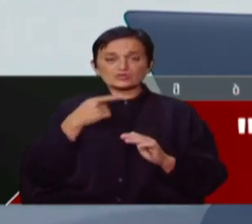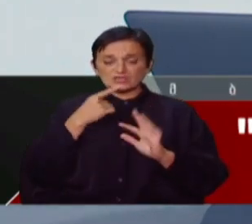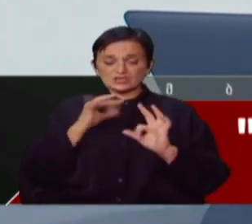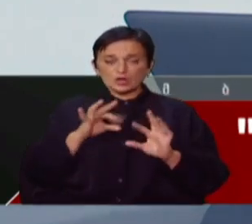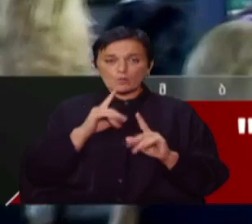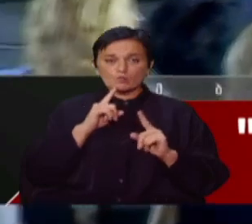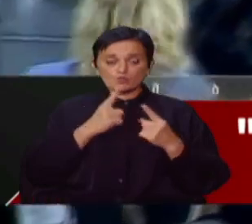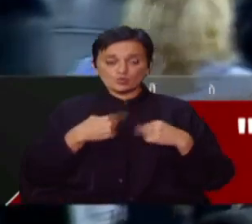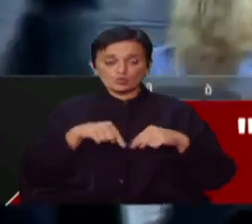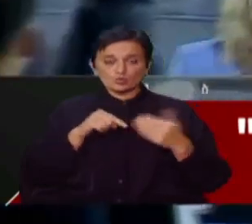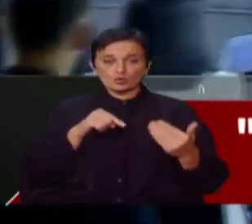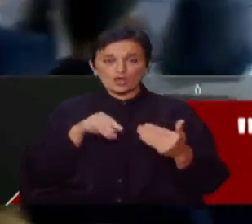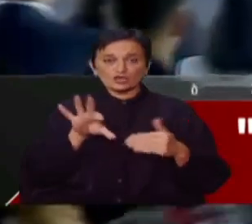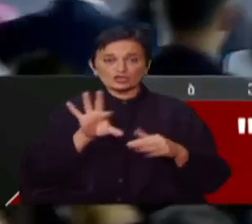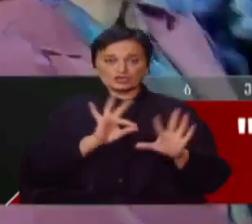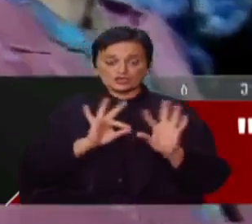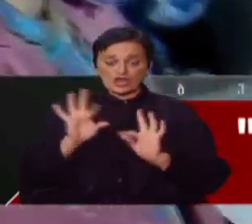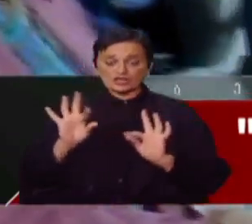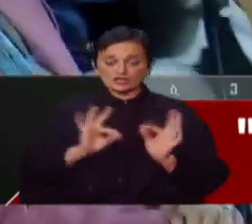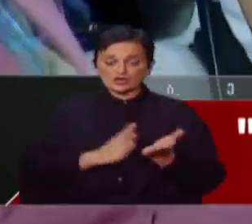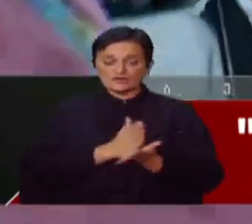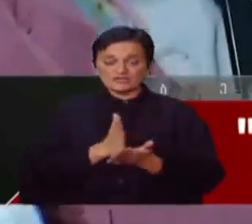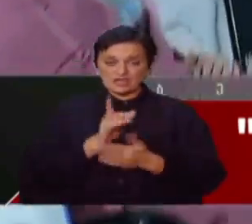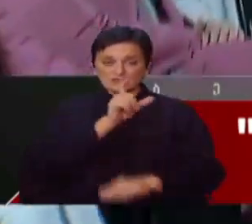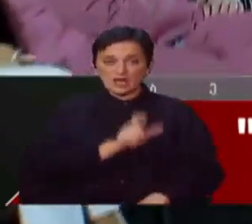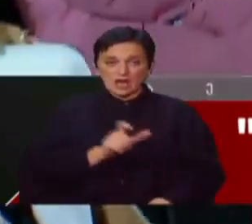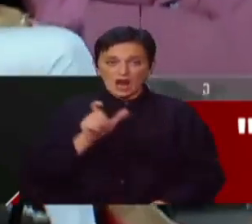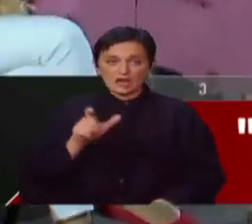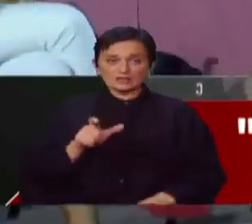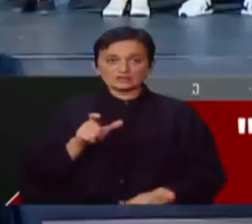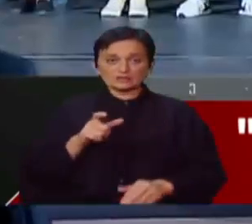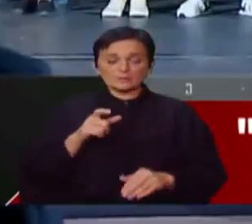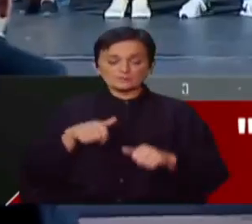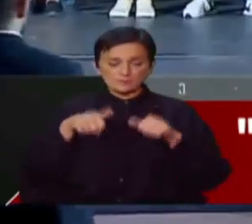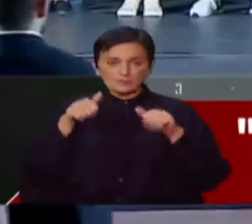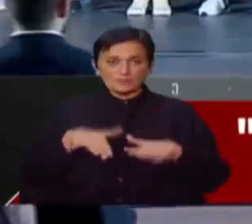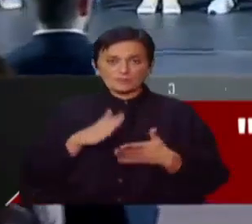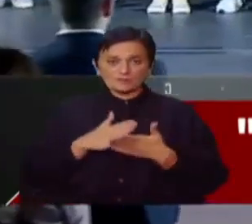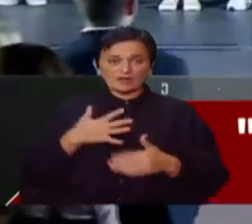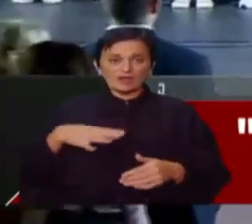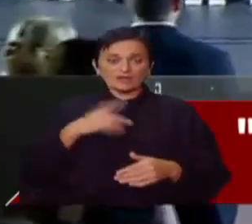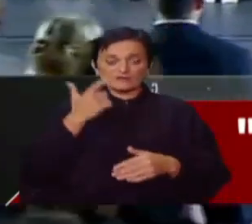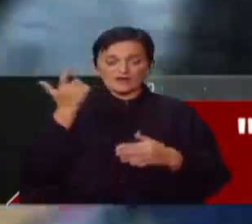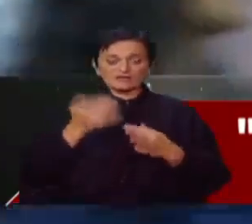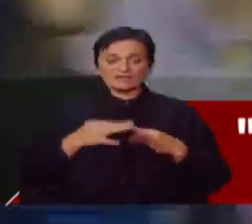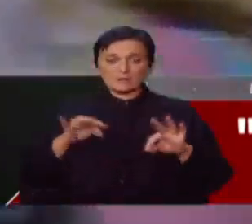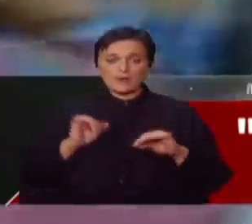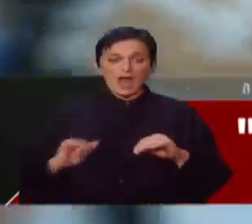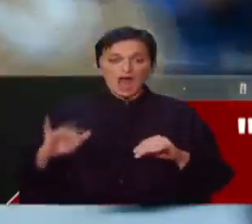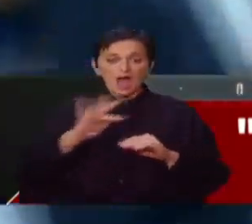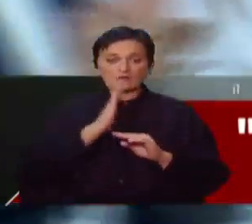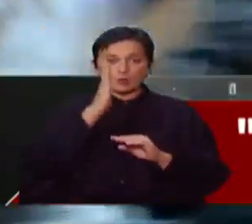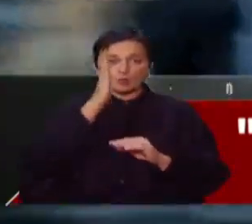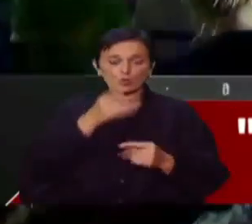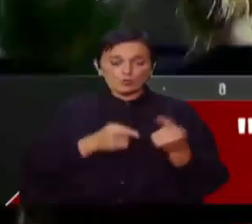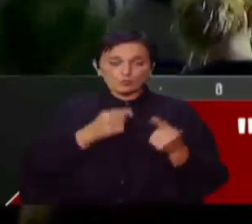განცხადებით ბიუროს მხრიდან. შერჩევითი სამიზნეები არიან ის ადამიანები, რომლებსაც გადაწყვეტილი აქვთ ქვეყნის დემოკრატიისთვის და ევროპული